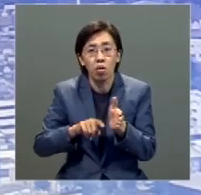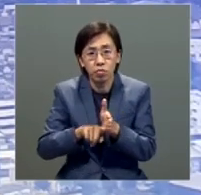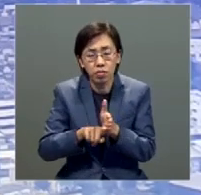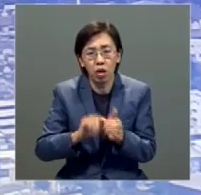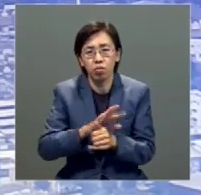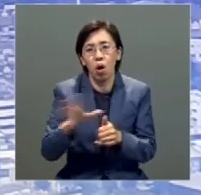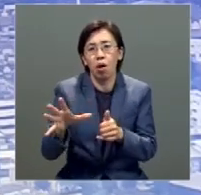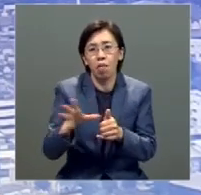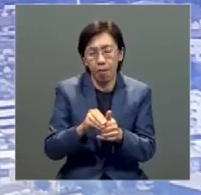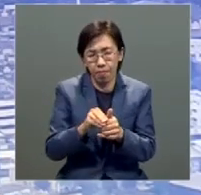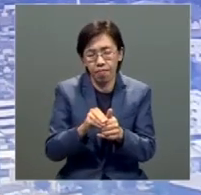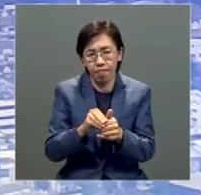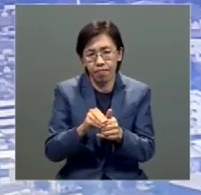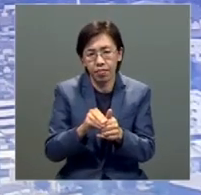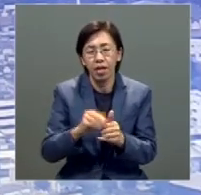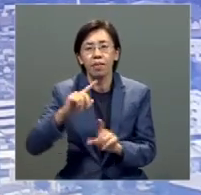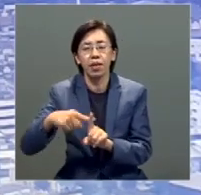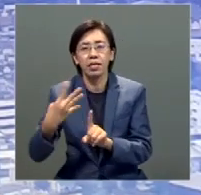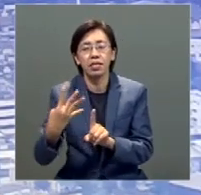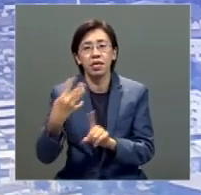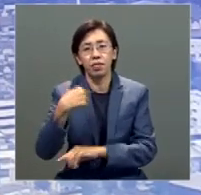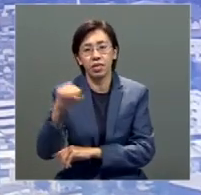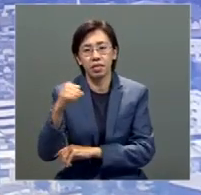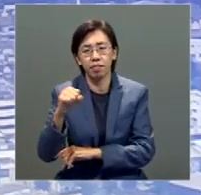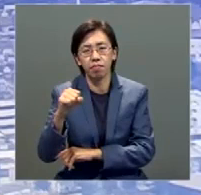เมษายนส่งตรวจหาเชื้อและก็ส่งผลตรวจยืนยันเป็นผู้ป่วยโคบิต19นะครับวันที่ 10